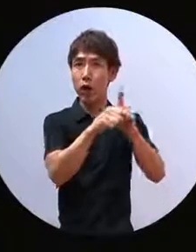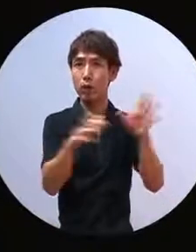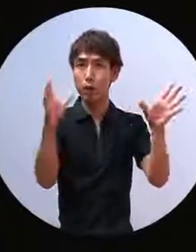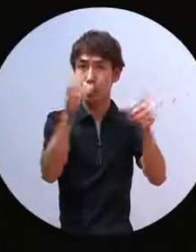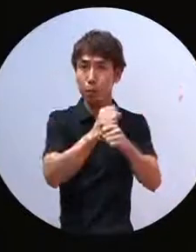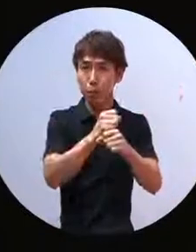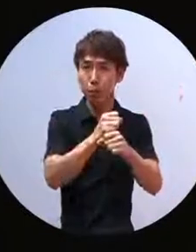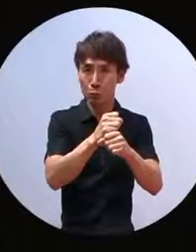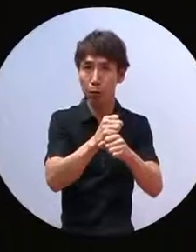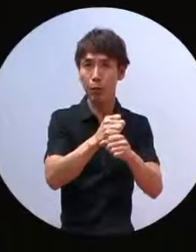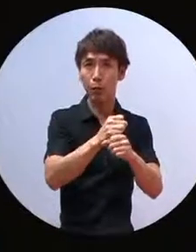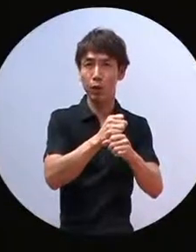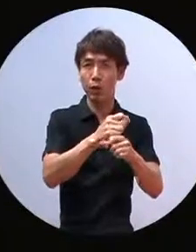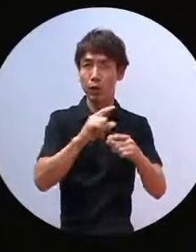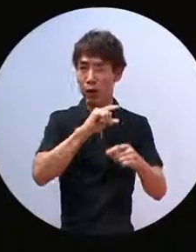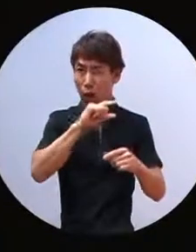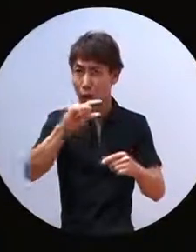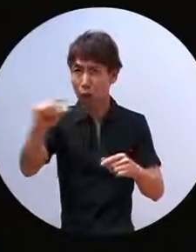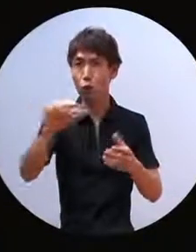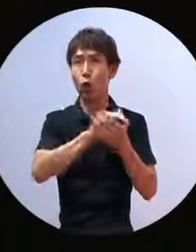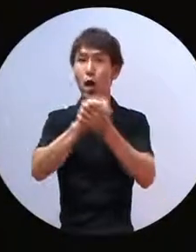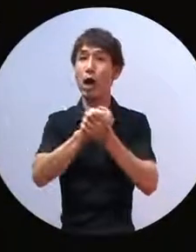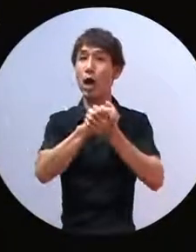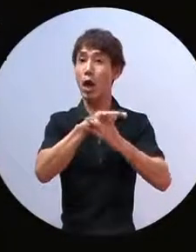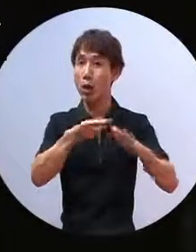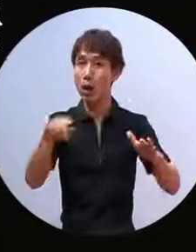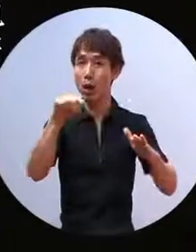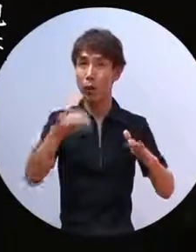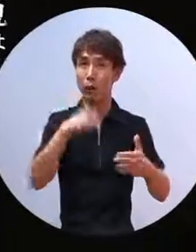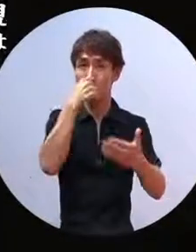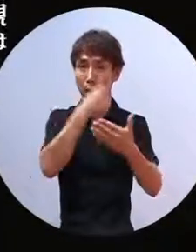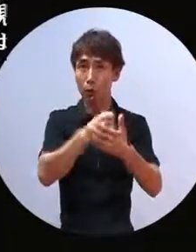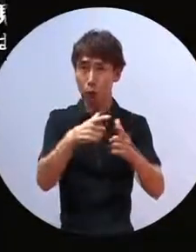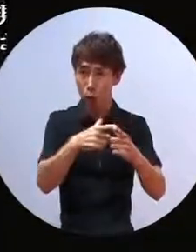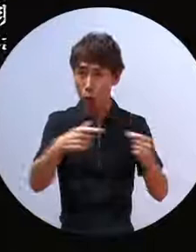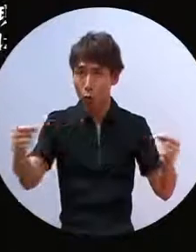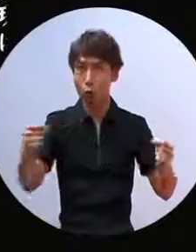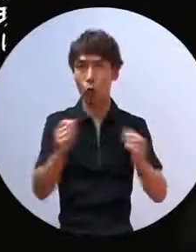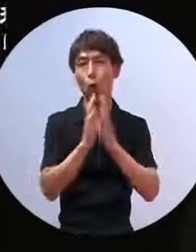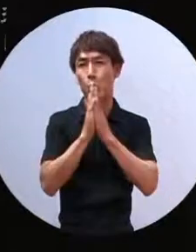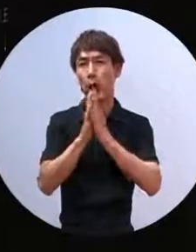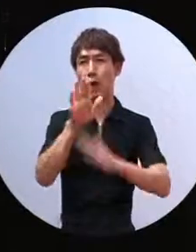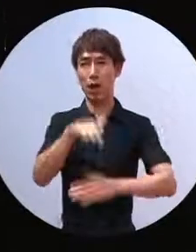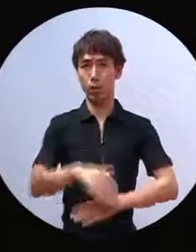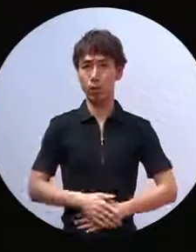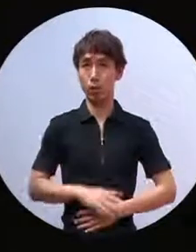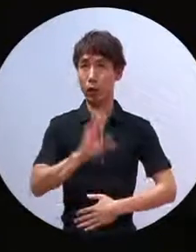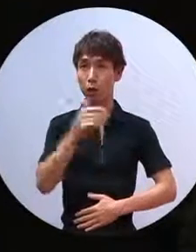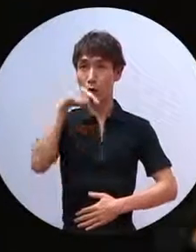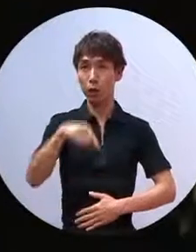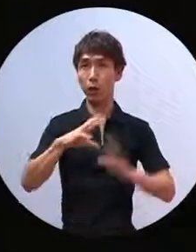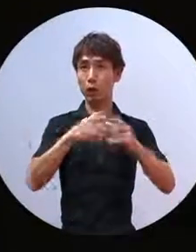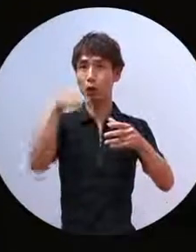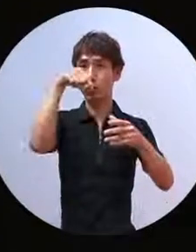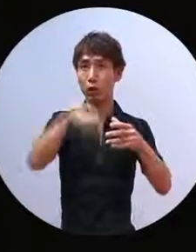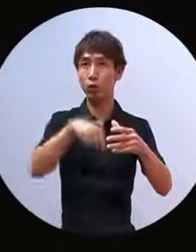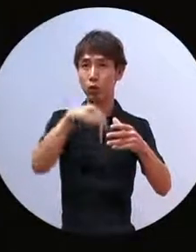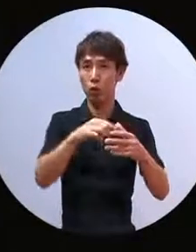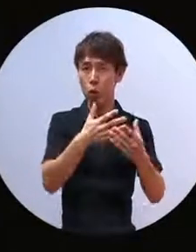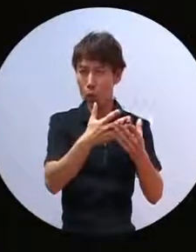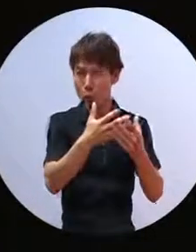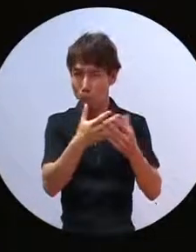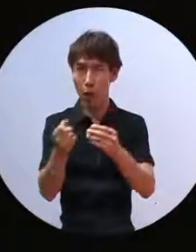である。しかし、すでに地球上には多くの核兵器が蓄えられ、人類